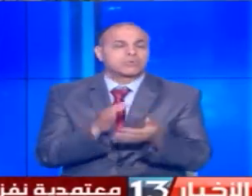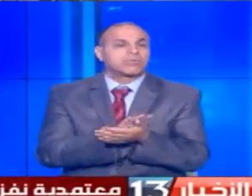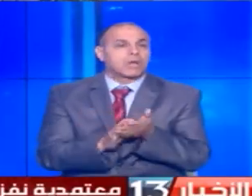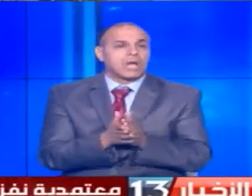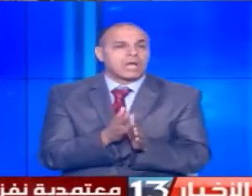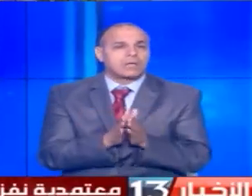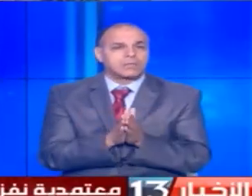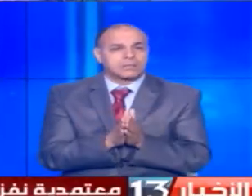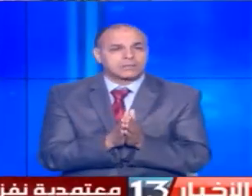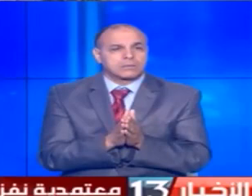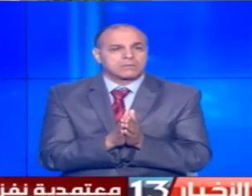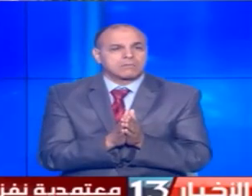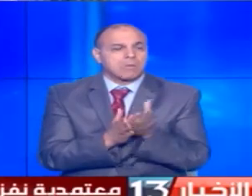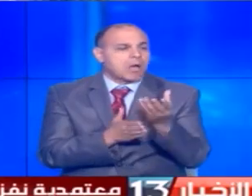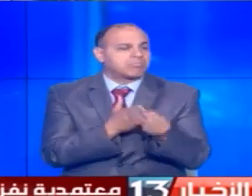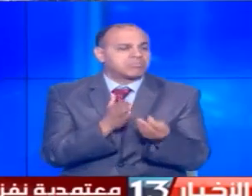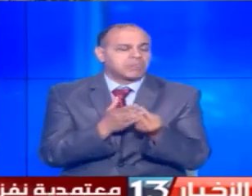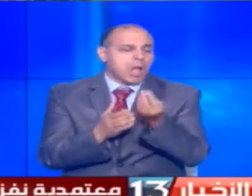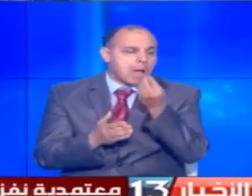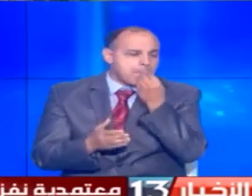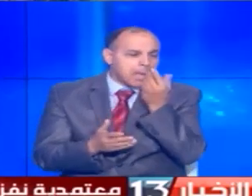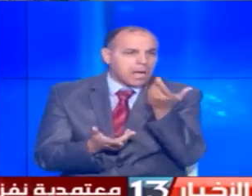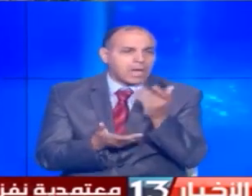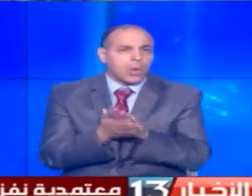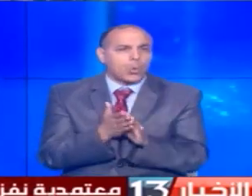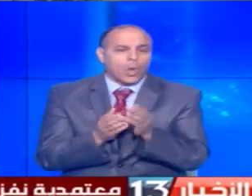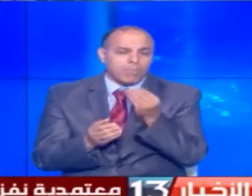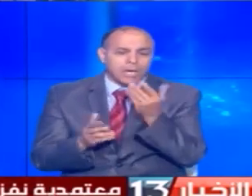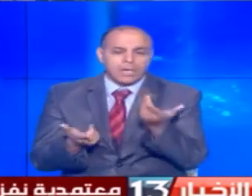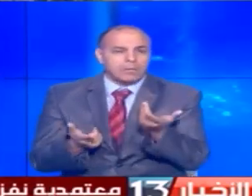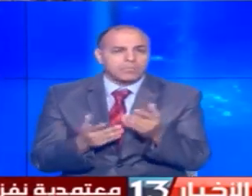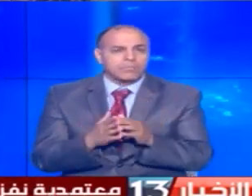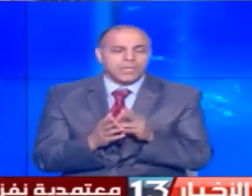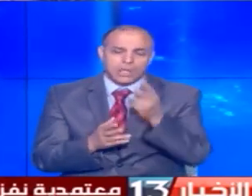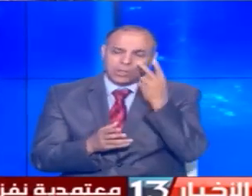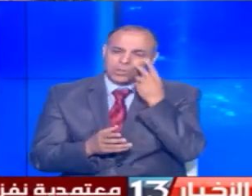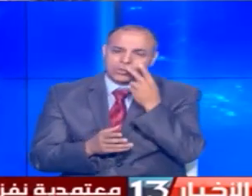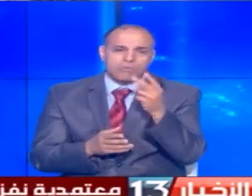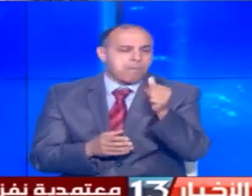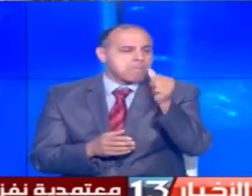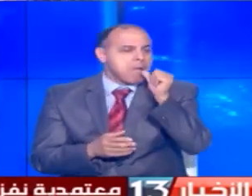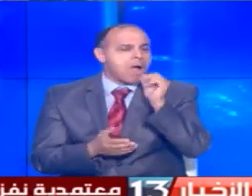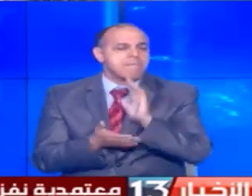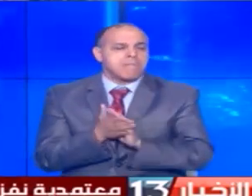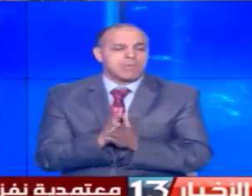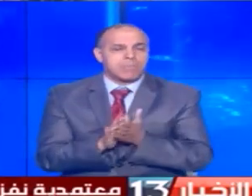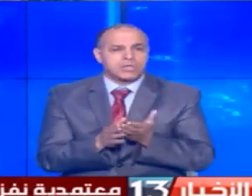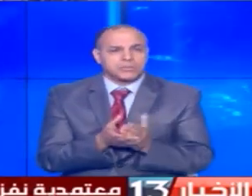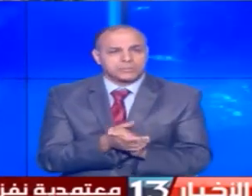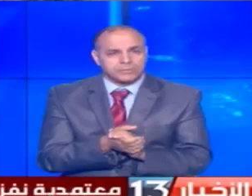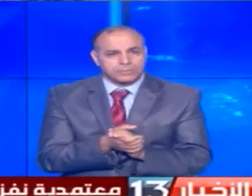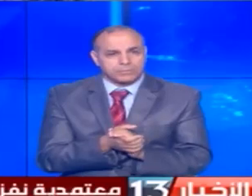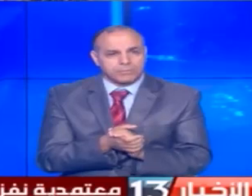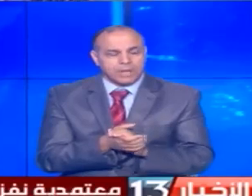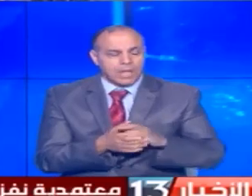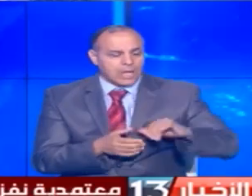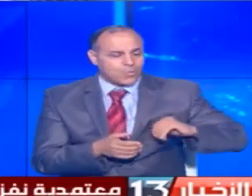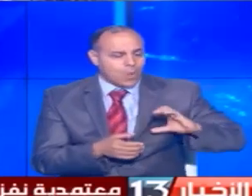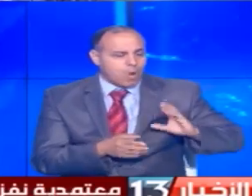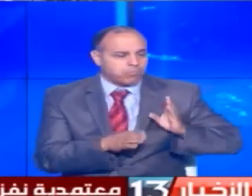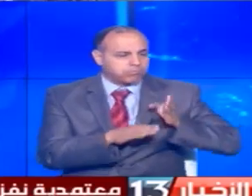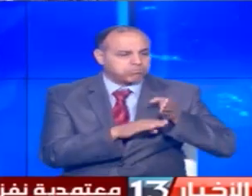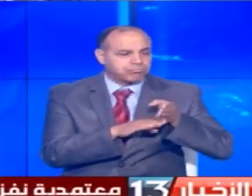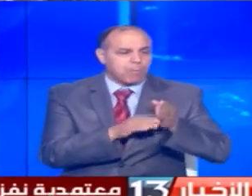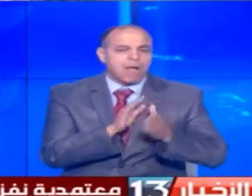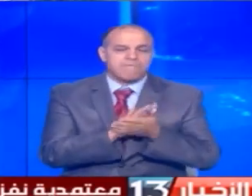فيها تلميذ ياكل اللي عنده لمجة ما فيها فماش، لا تشوف في مية باش يشرب ما فماش، التواليت باش يدخل